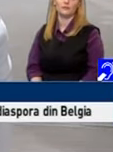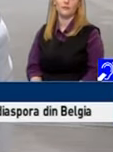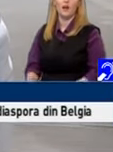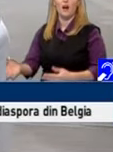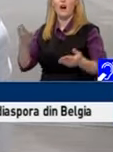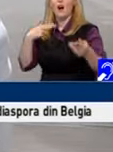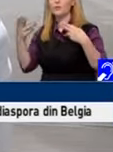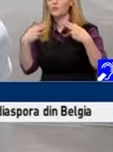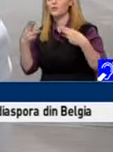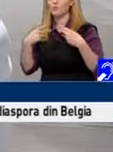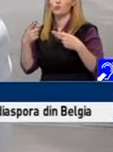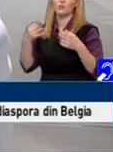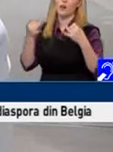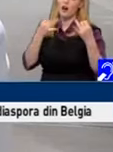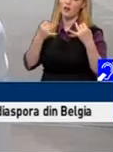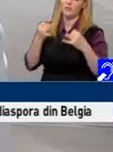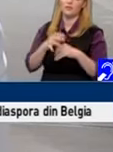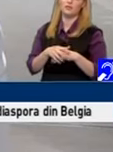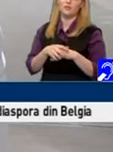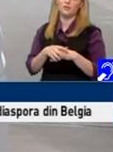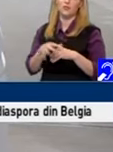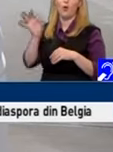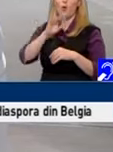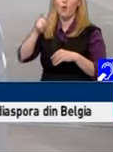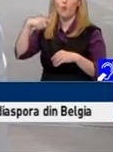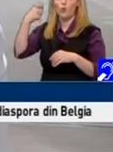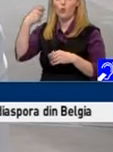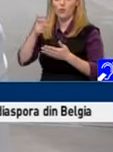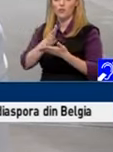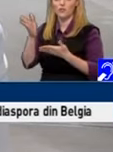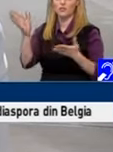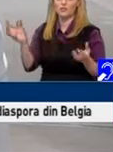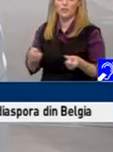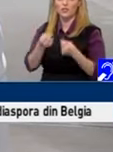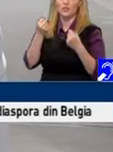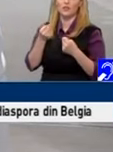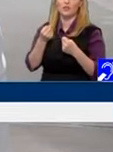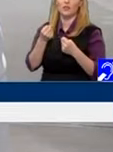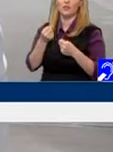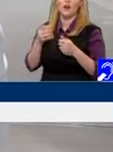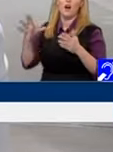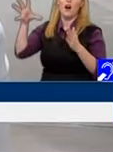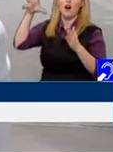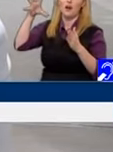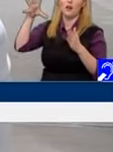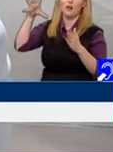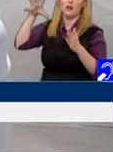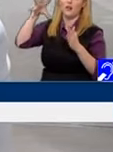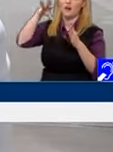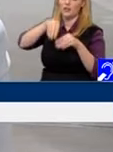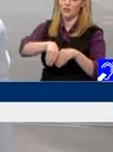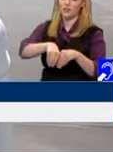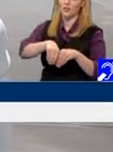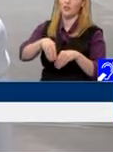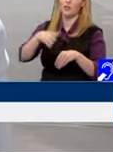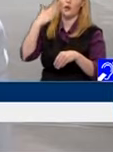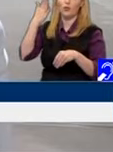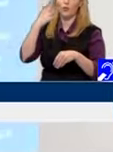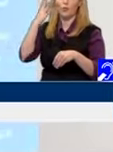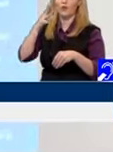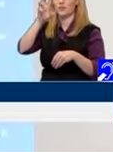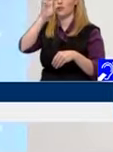Am discutat de asemenea despre politicile de sprijinire a integrării românilor în țările